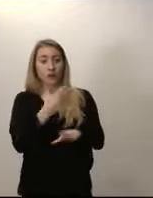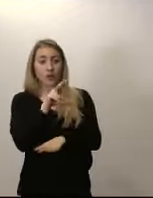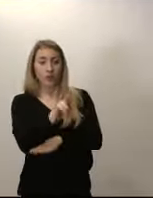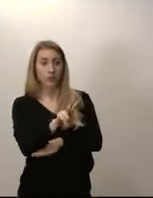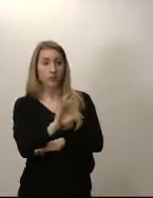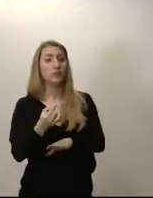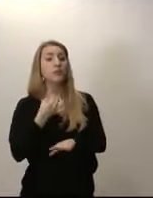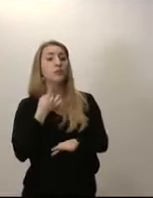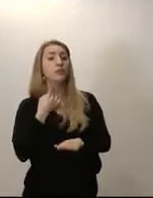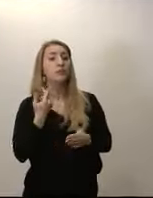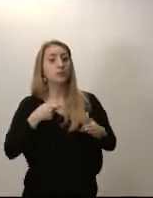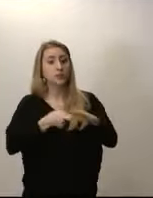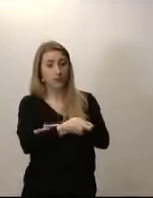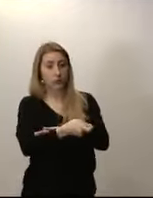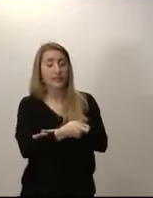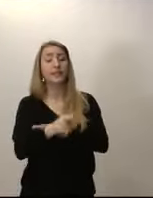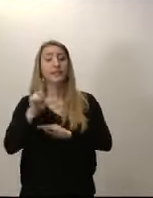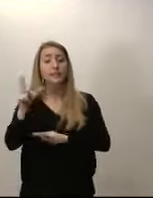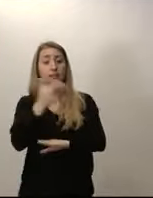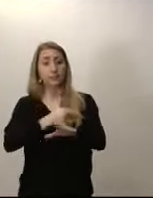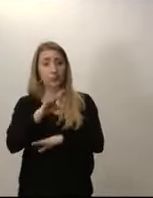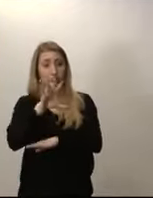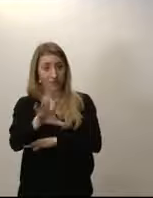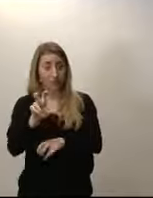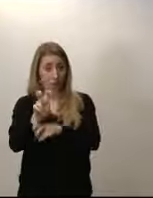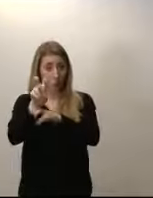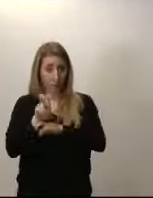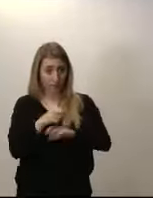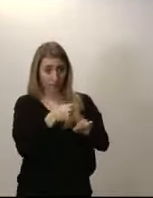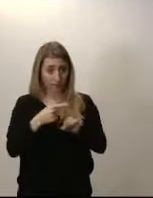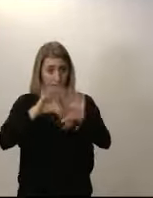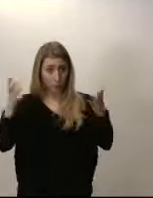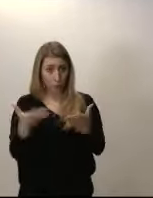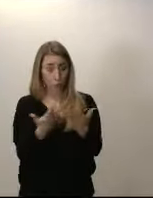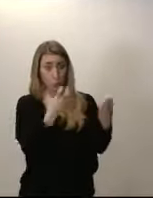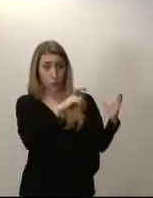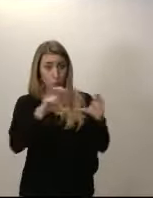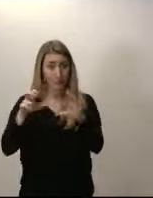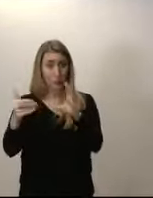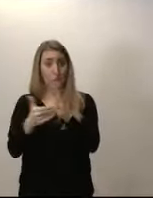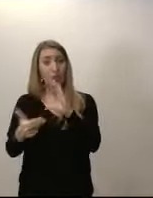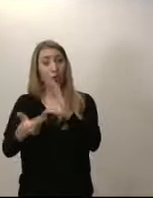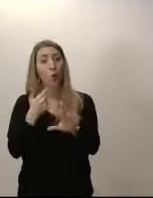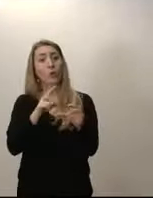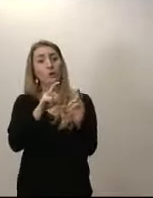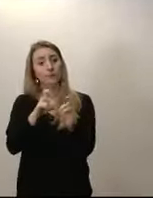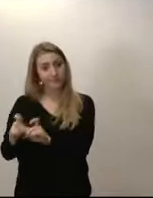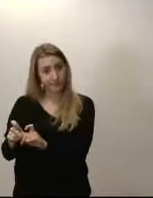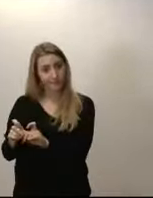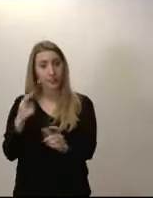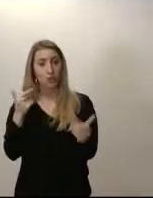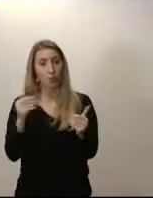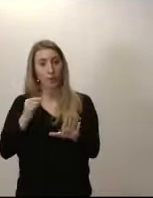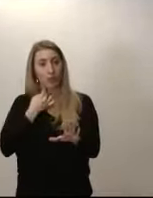dette remboursé, 7,5 millions d'emprunts contractés. Ça fait donc 800 000 euros de baisse de